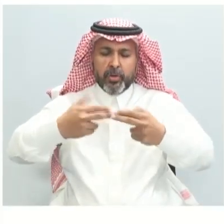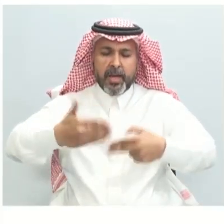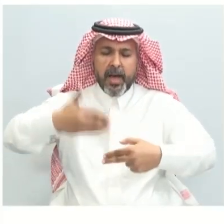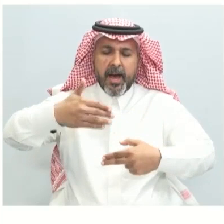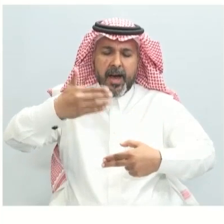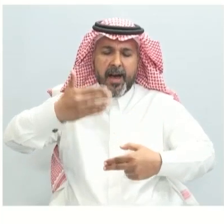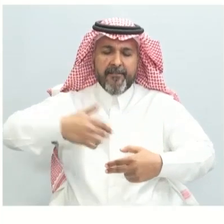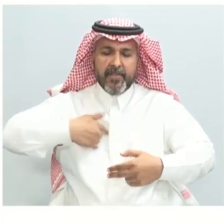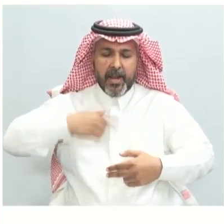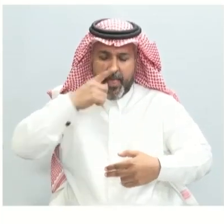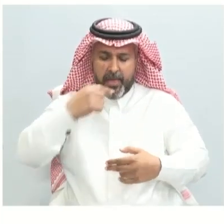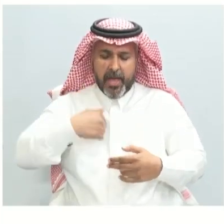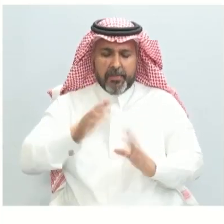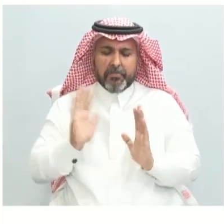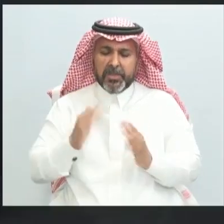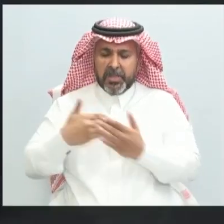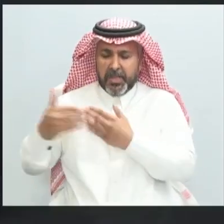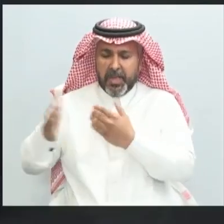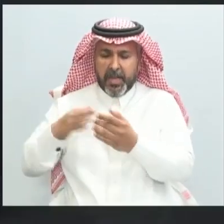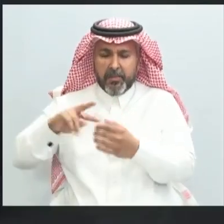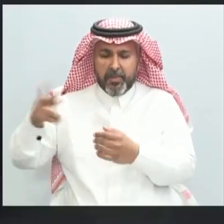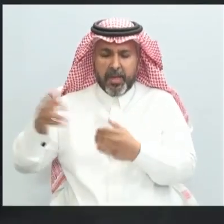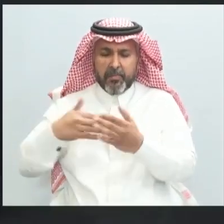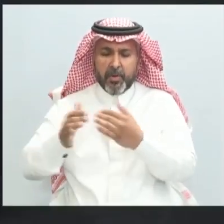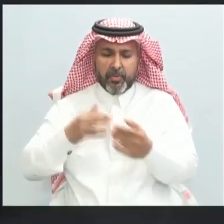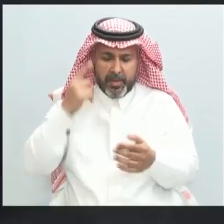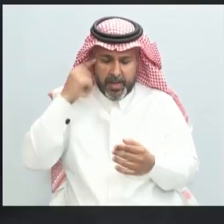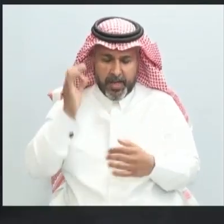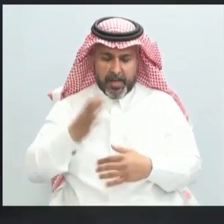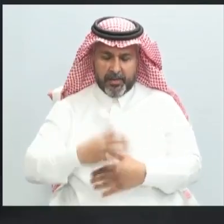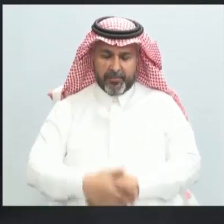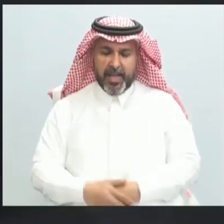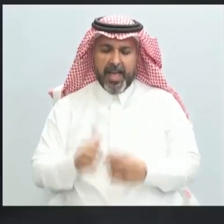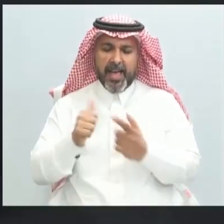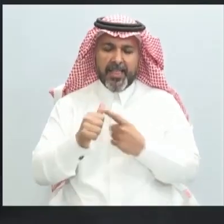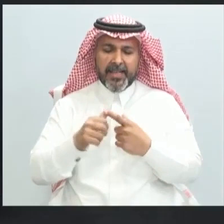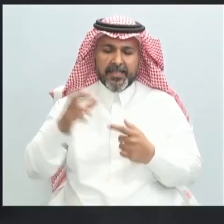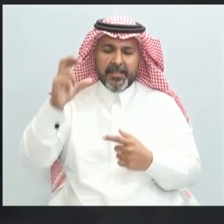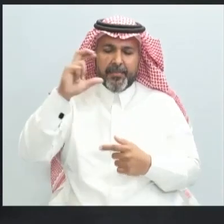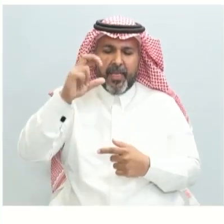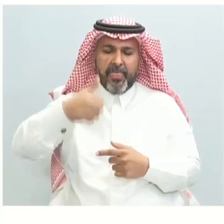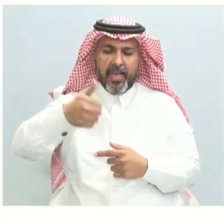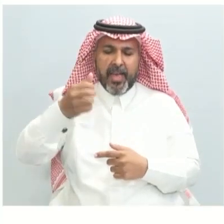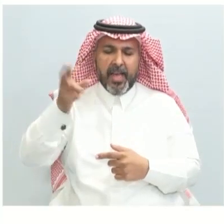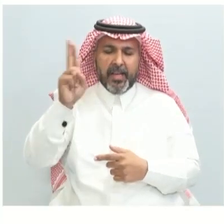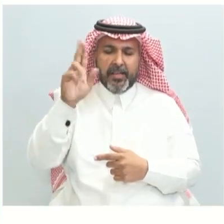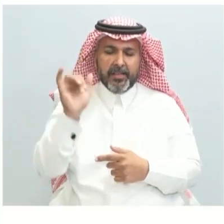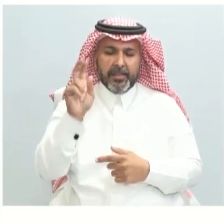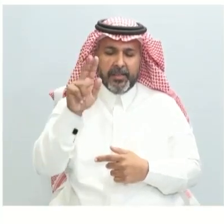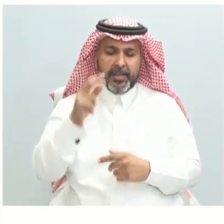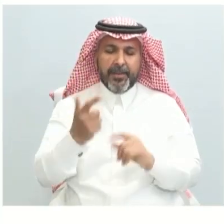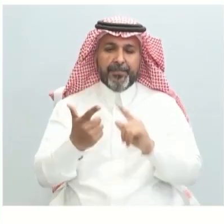الشخصيه هي مسؤوليتك انت وانت تطور مهاراتك الذاتيه اثنين